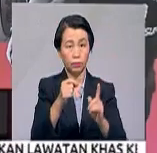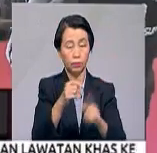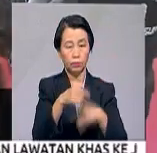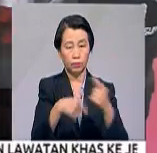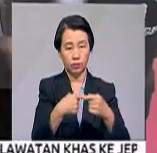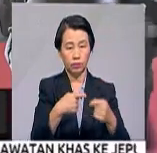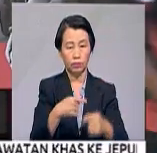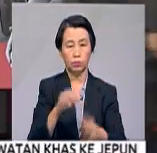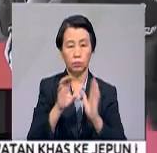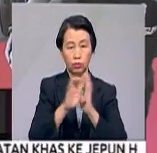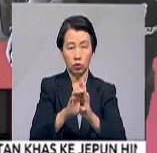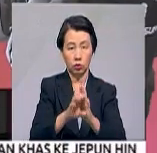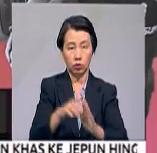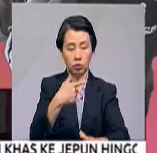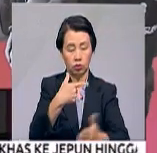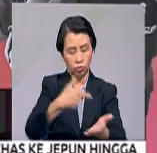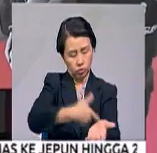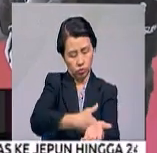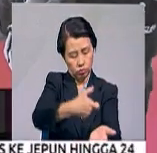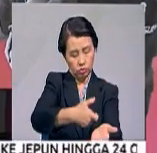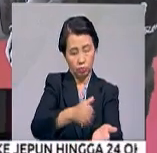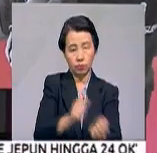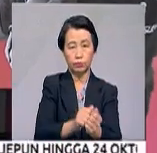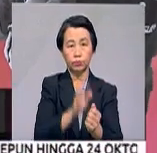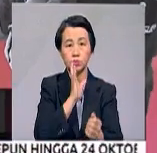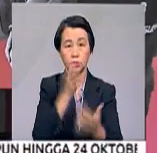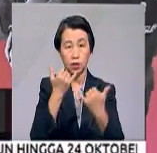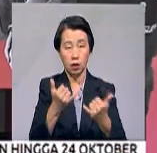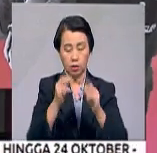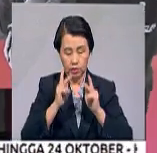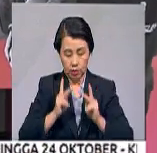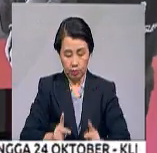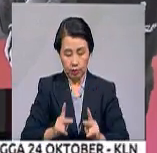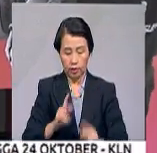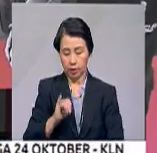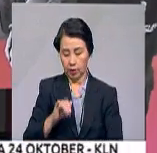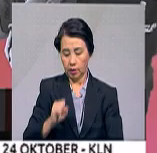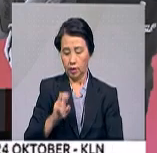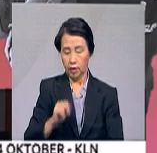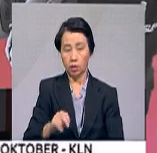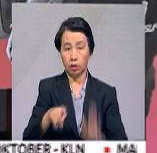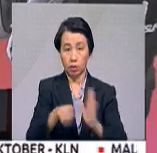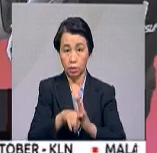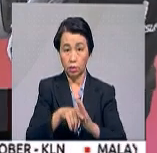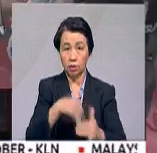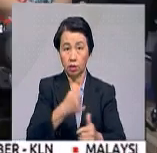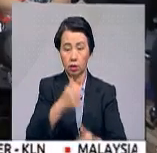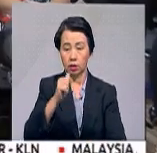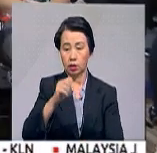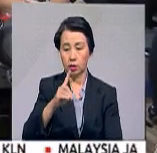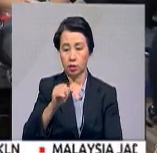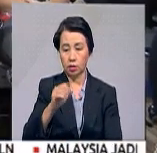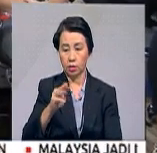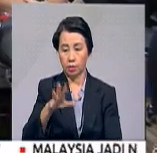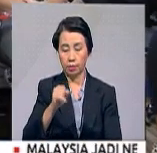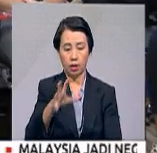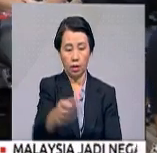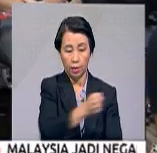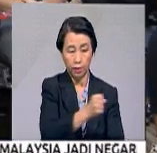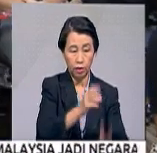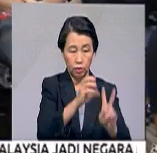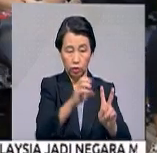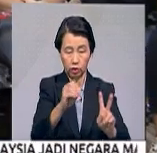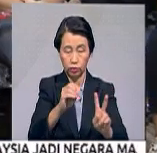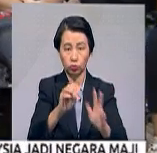tentang sampel doping atlet negara. Jelasnya setakat ini pihak agensi anti-doping Malaysia Adamas sudah mengambil 200